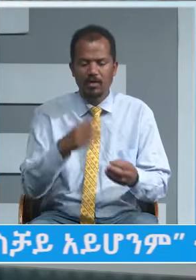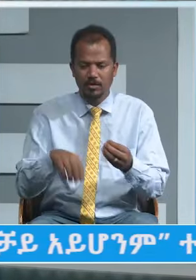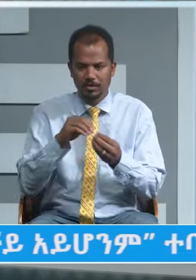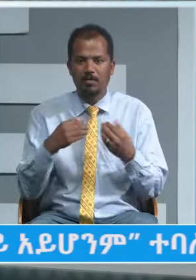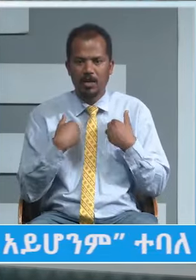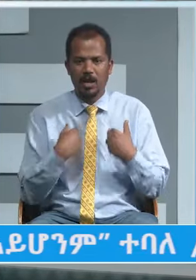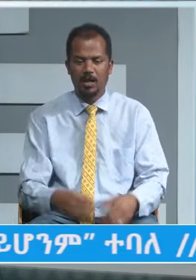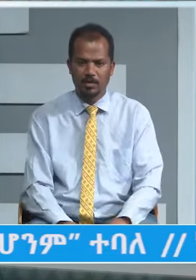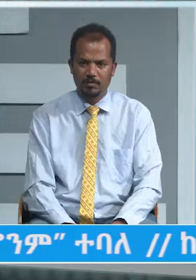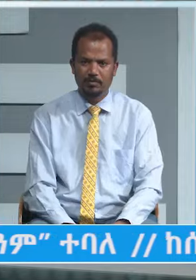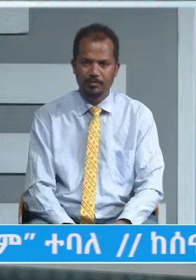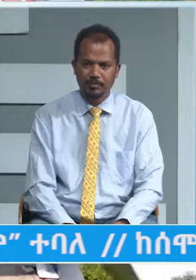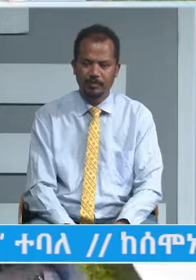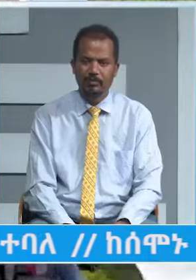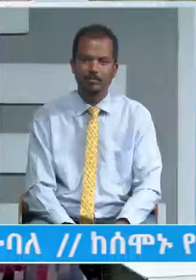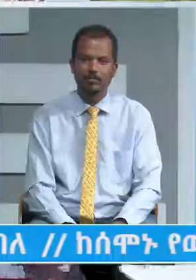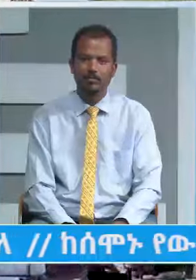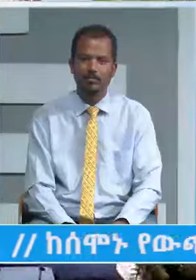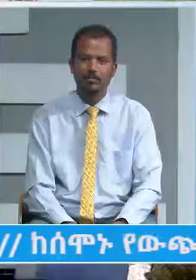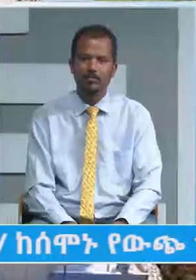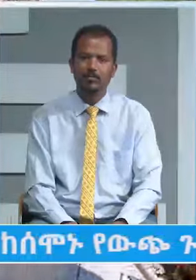ተስፋዬ ተጨማሪ አላት።